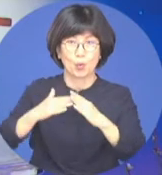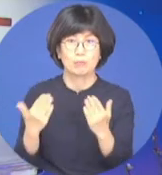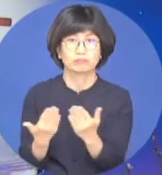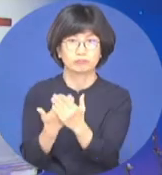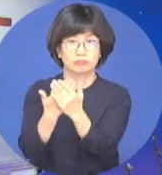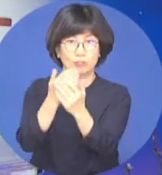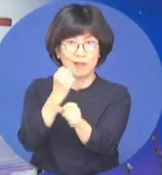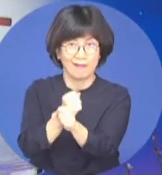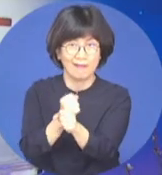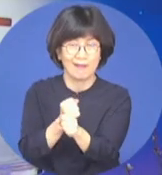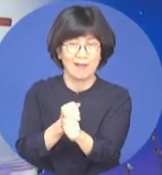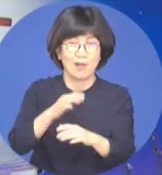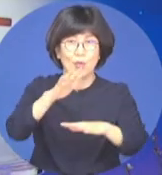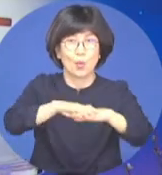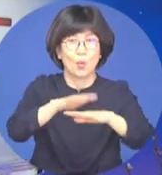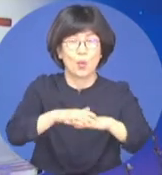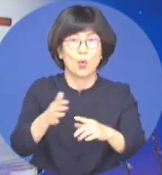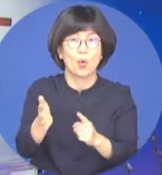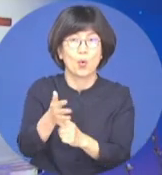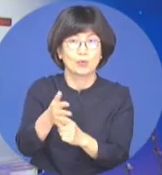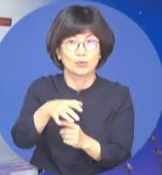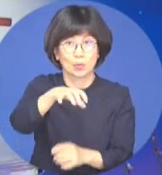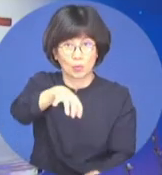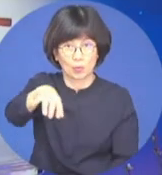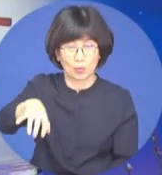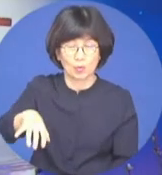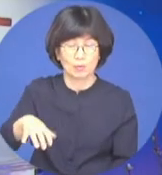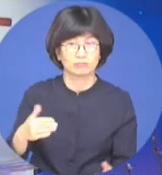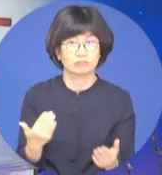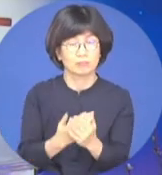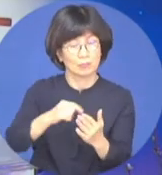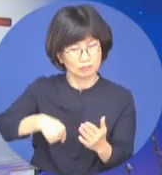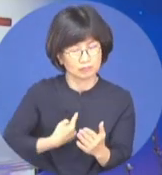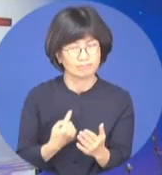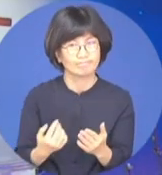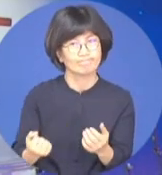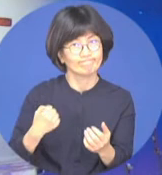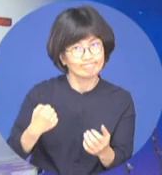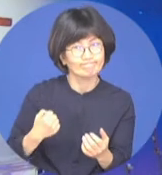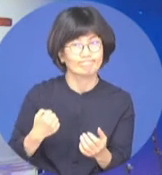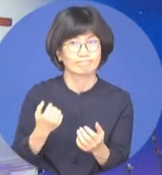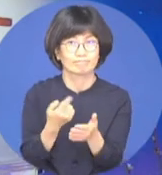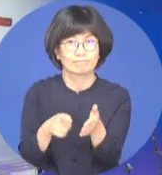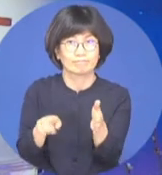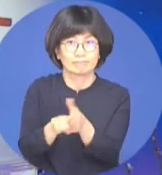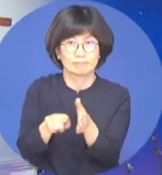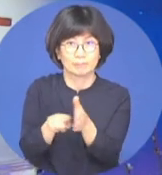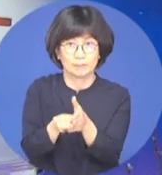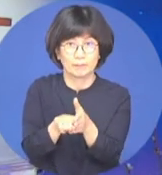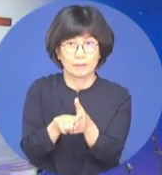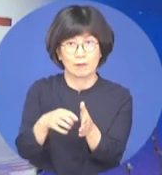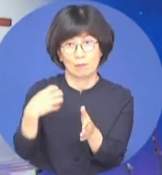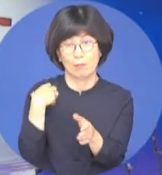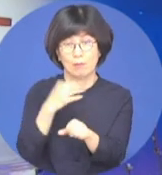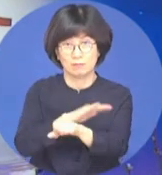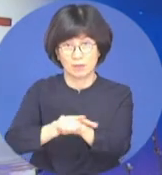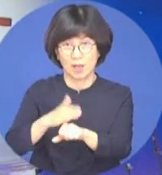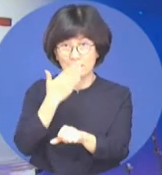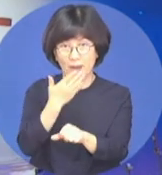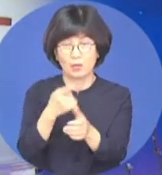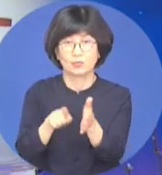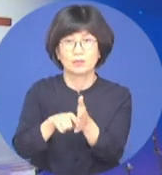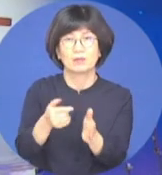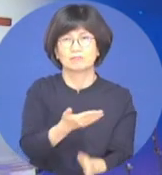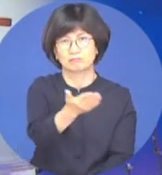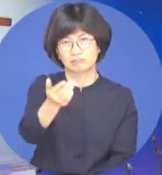그리고 농어촌 교회들이 자립을 하는 쪽으로 많이 가고 이렇게 될 수 있도록 그 역할을 잘할 수 있도록 여러분 기도 많이 해주시고